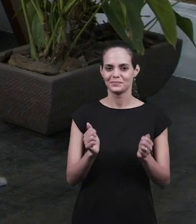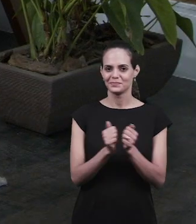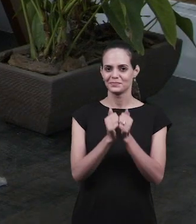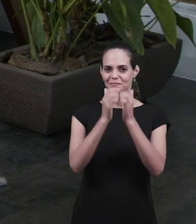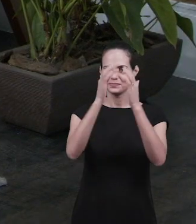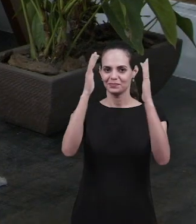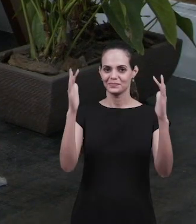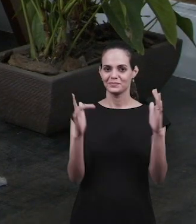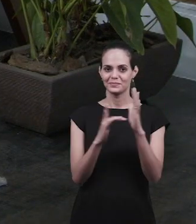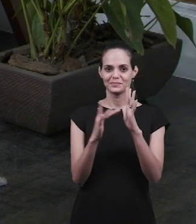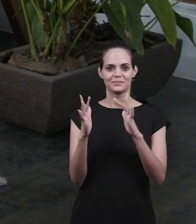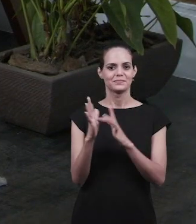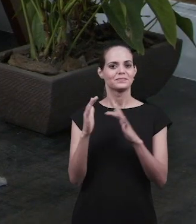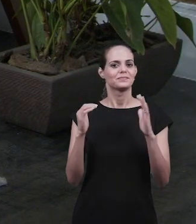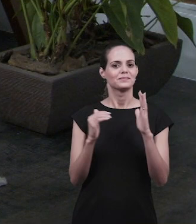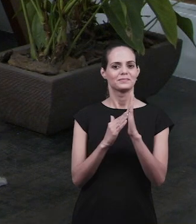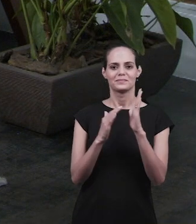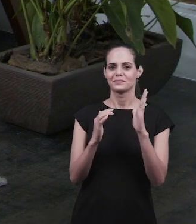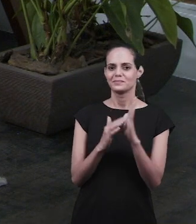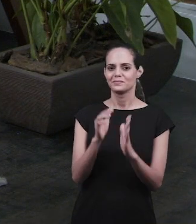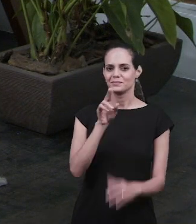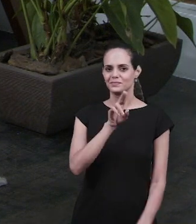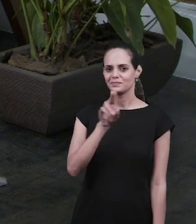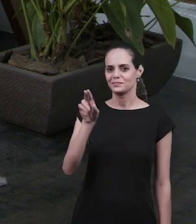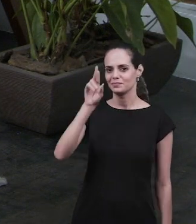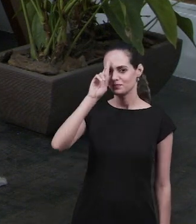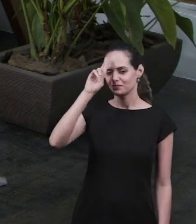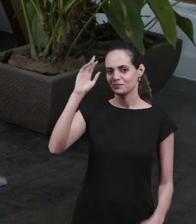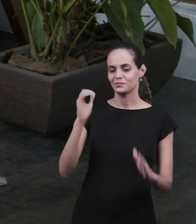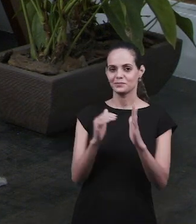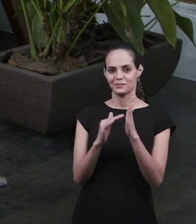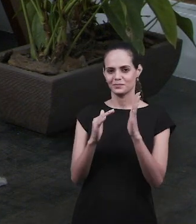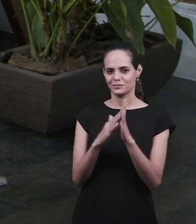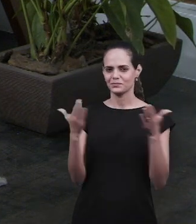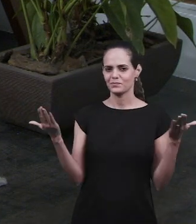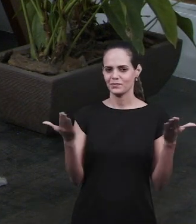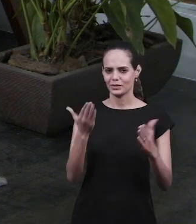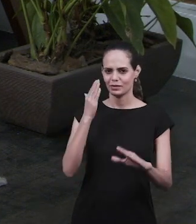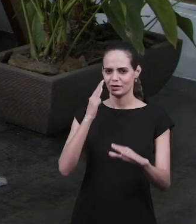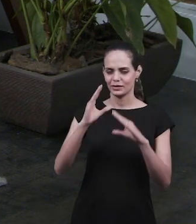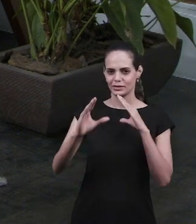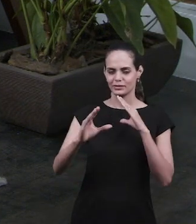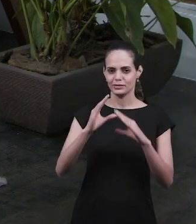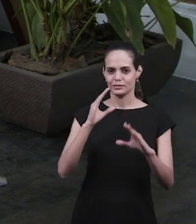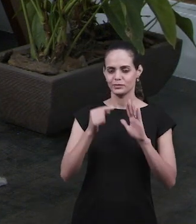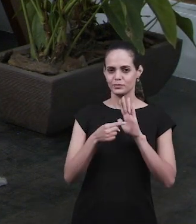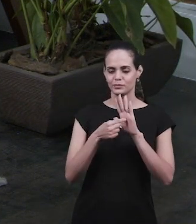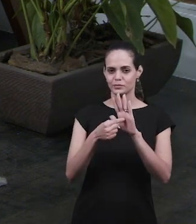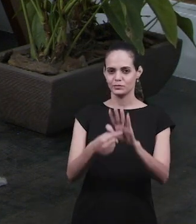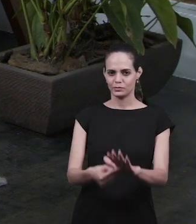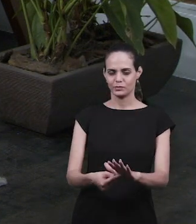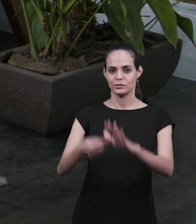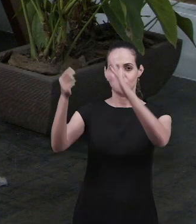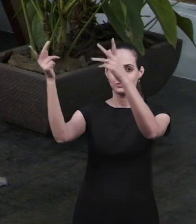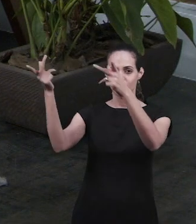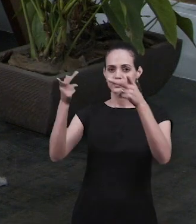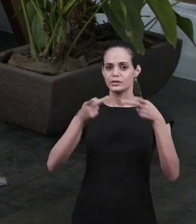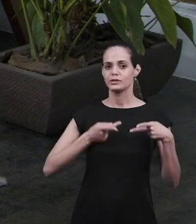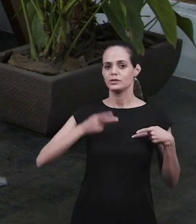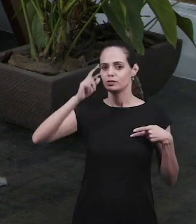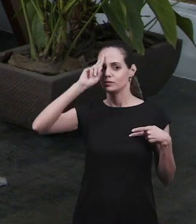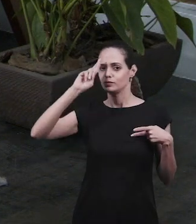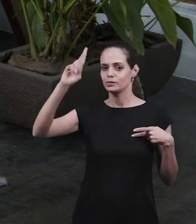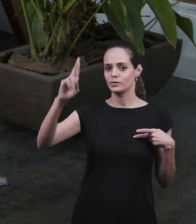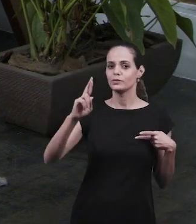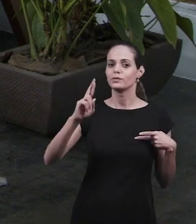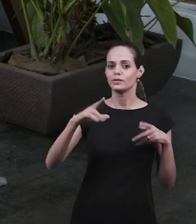Gloire à Jésus, loué soit le nom du Seigneur. La louange qui a été jouée maintenant parle d'une visitation